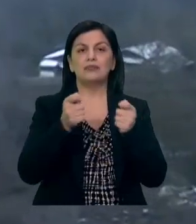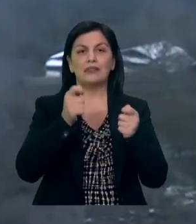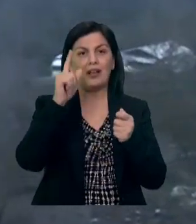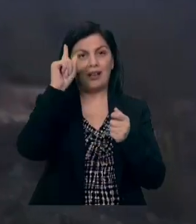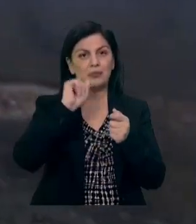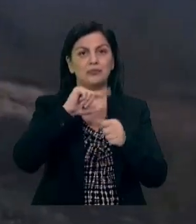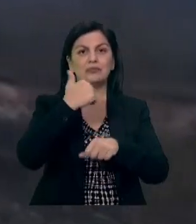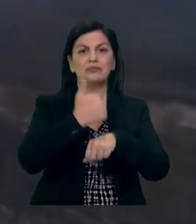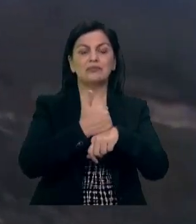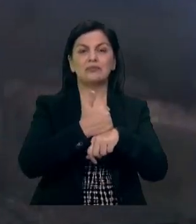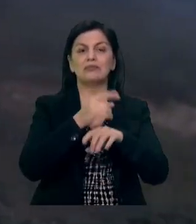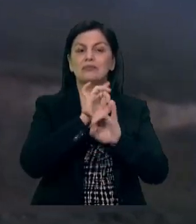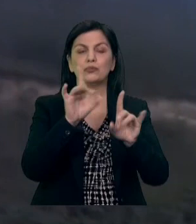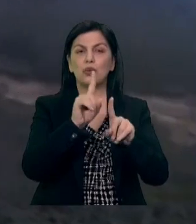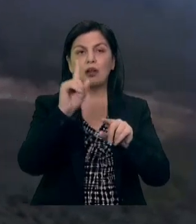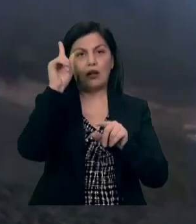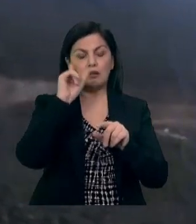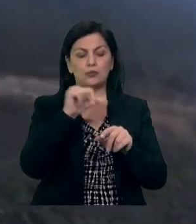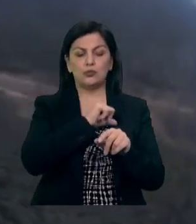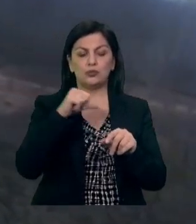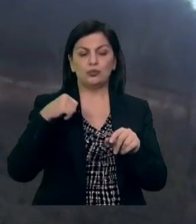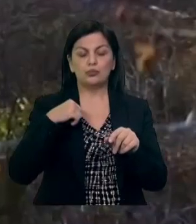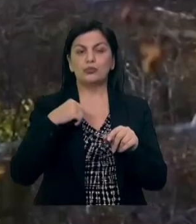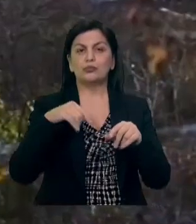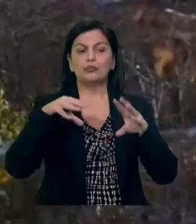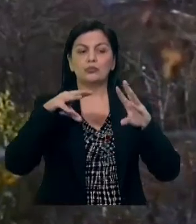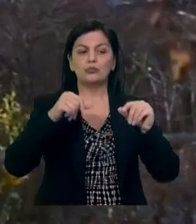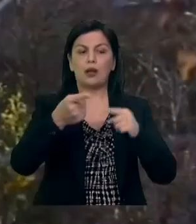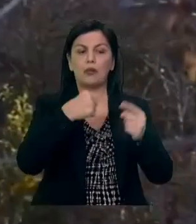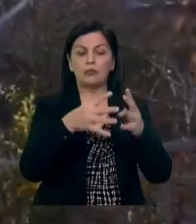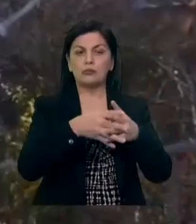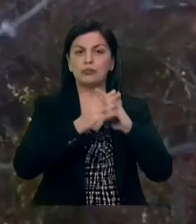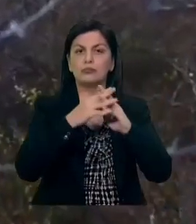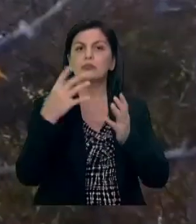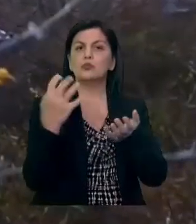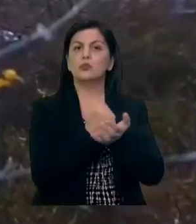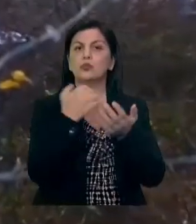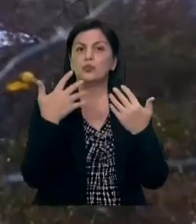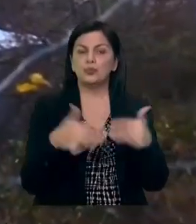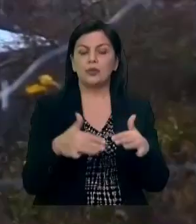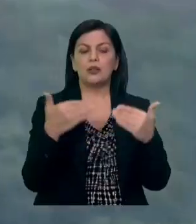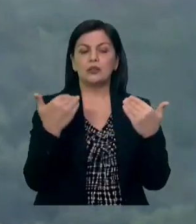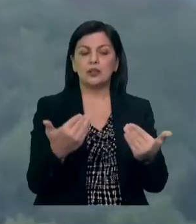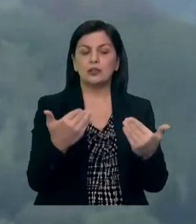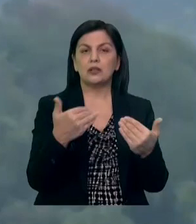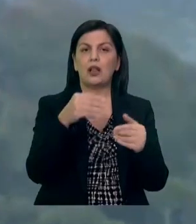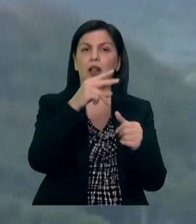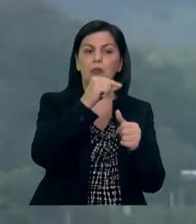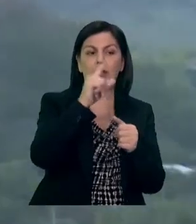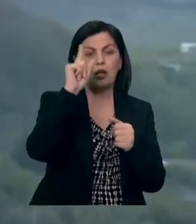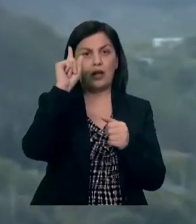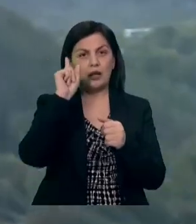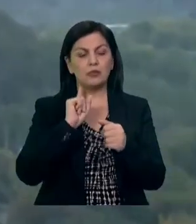ki, Azərbaycan öz ərazilərini bərpa etməyə nail oldu. Hazırda qrupun işi Azərbaycan və Ermənistanın ərazi bütövlüyünə